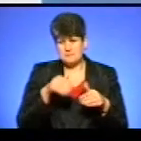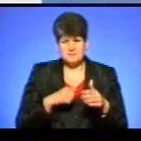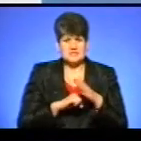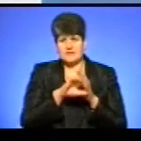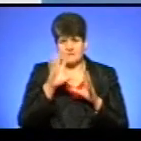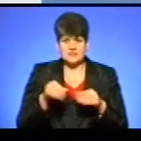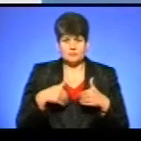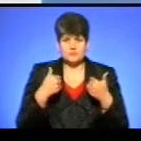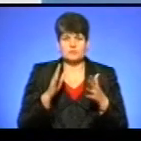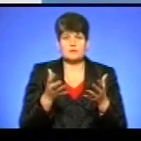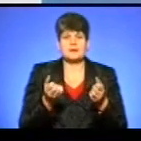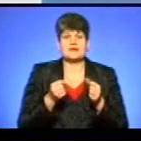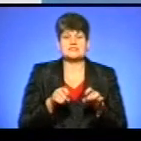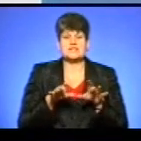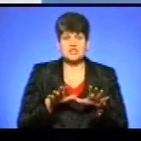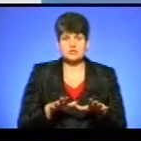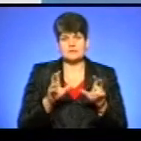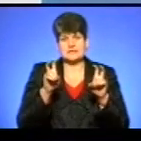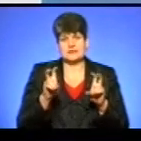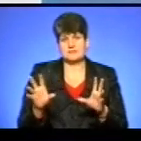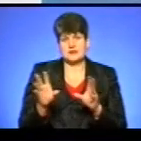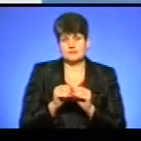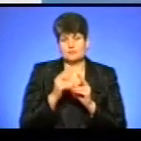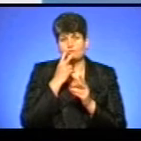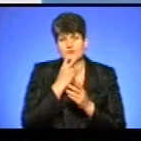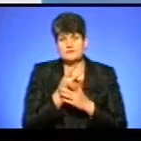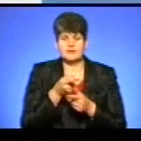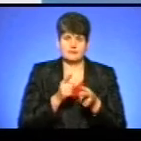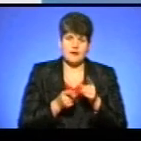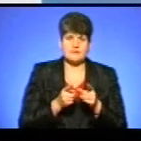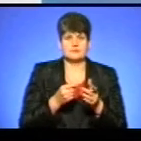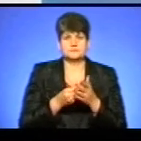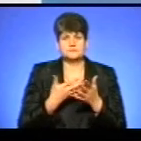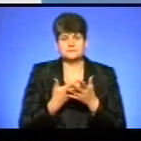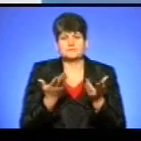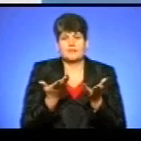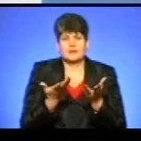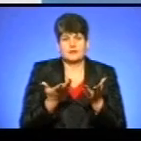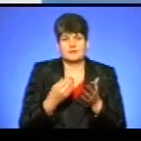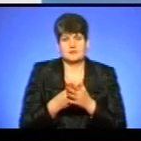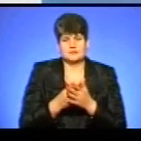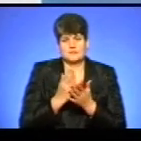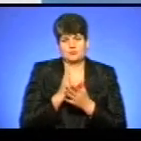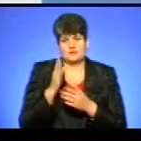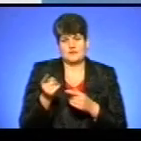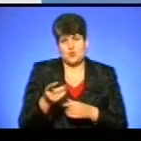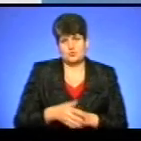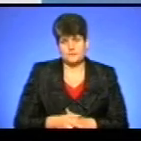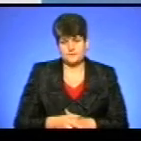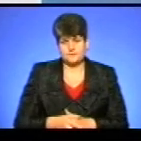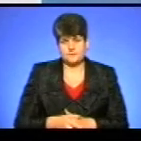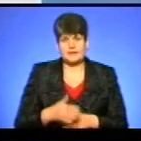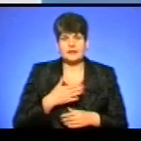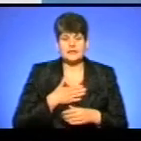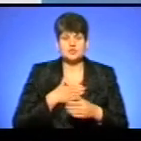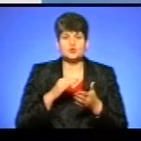пропозицій буде прийматися рішення. Тоді ми сядемо разом, подивимося, який має бути реальний тариф, яка собівартість, який тариф має діяти в Тернополі. Наші